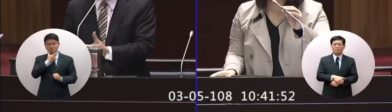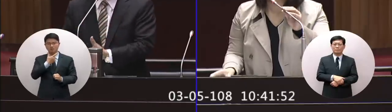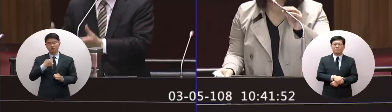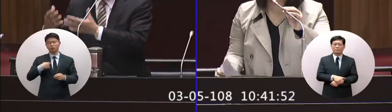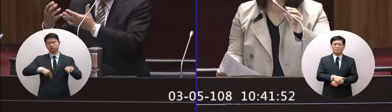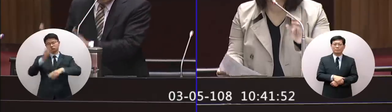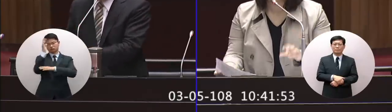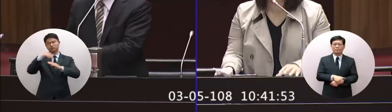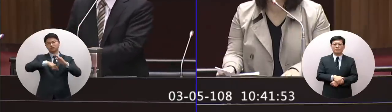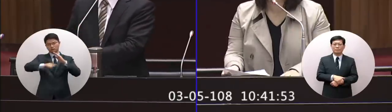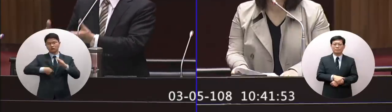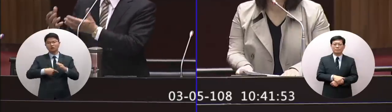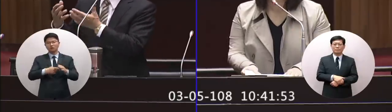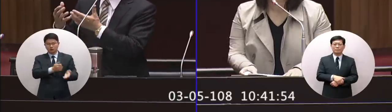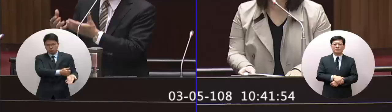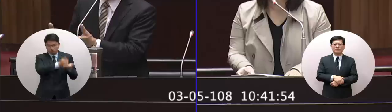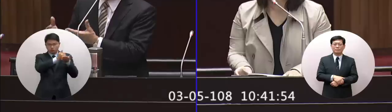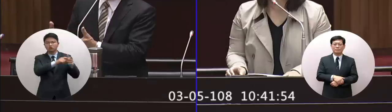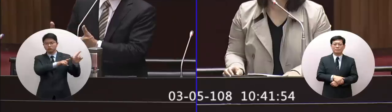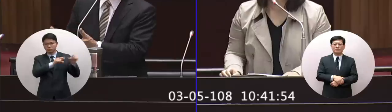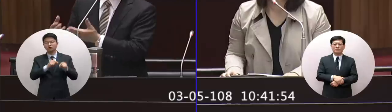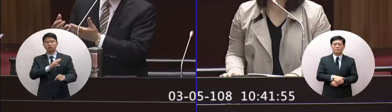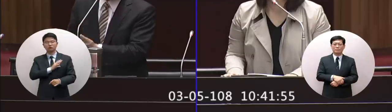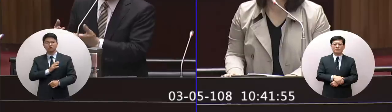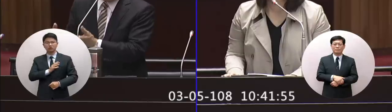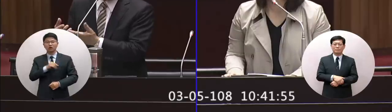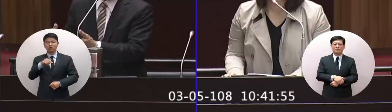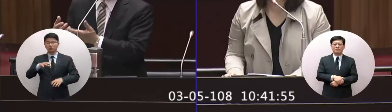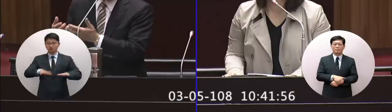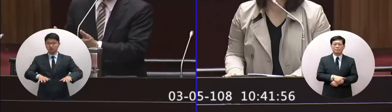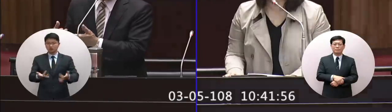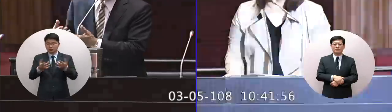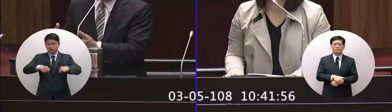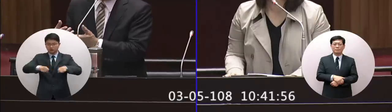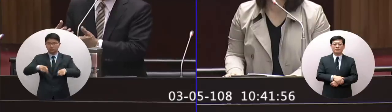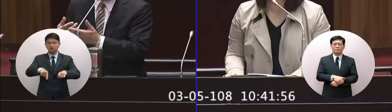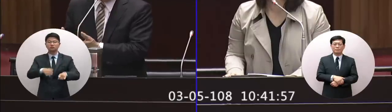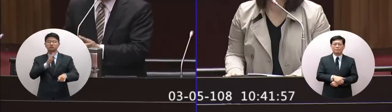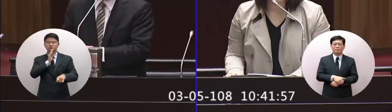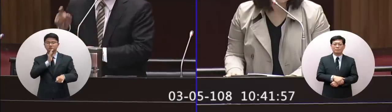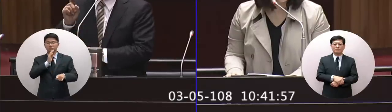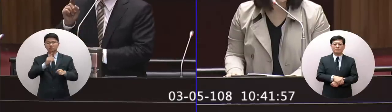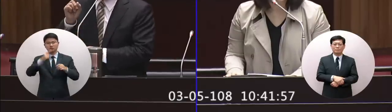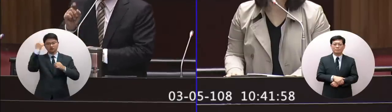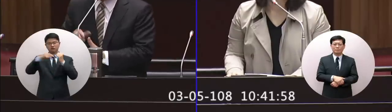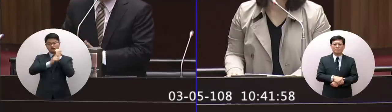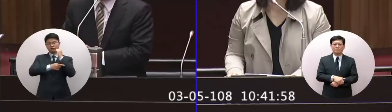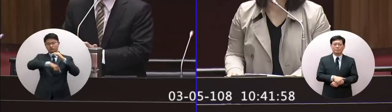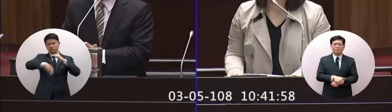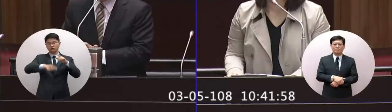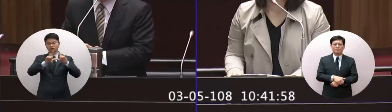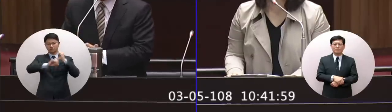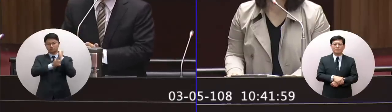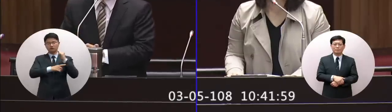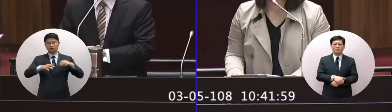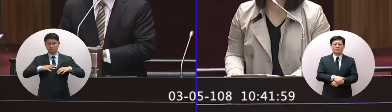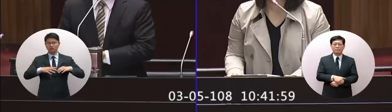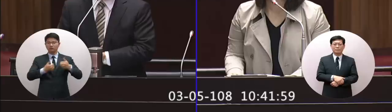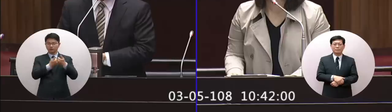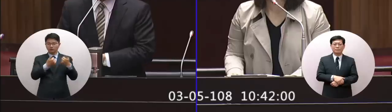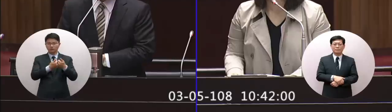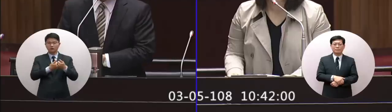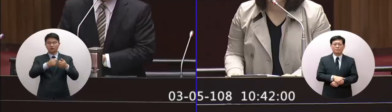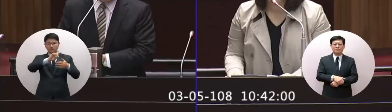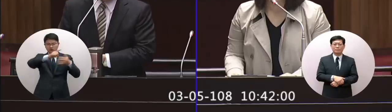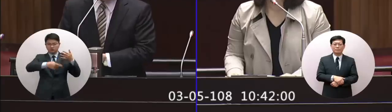这一个草案就是尊重司法院大法官会议，也就是司法院四字